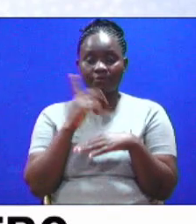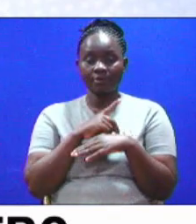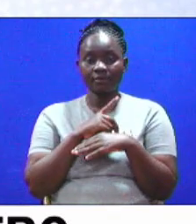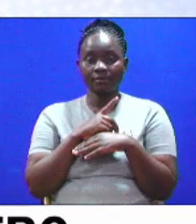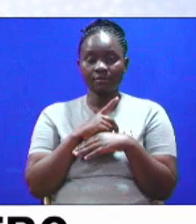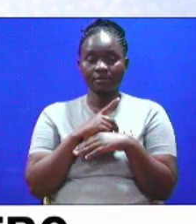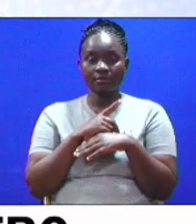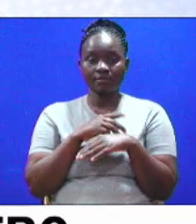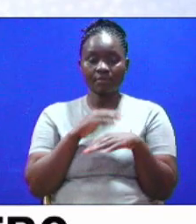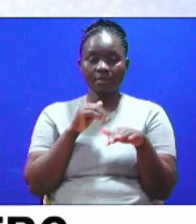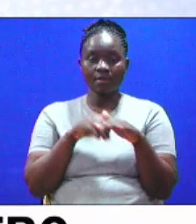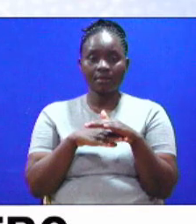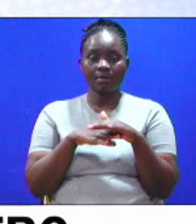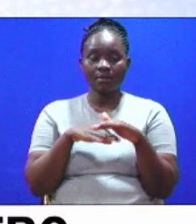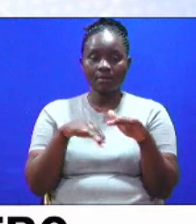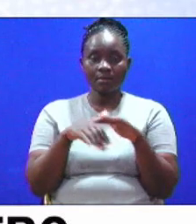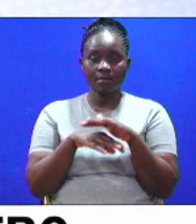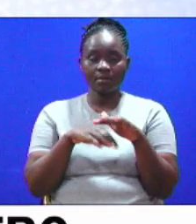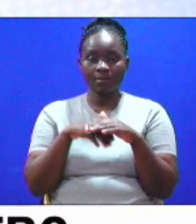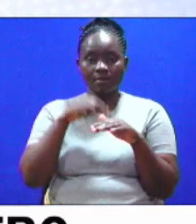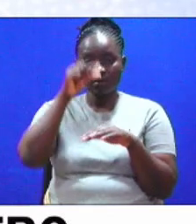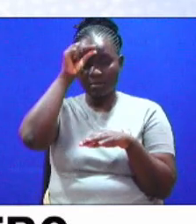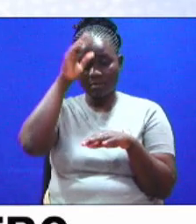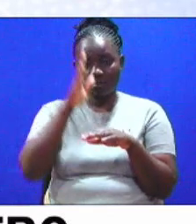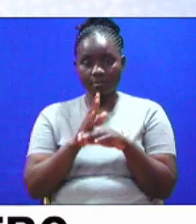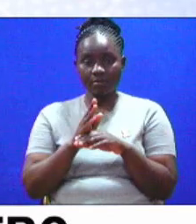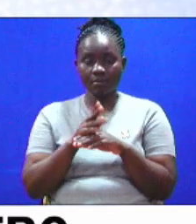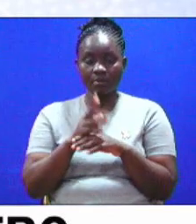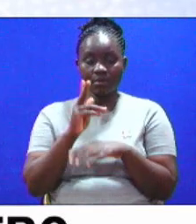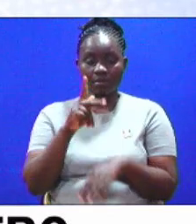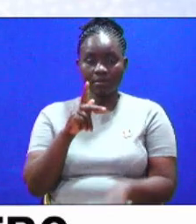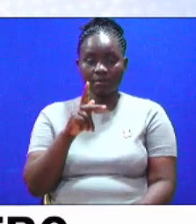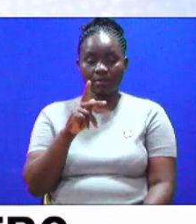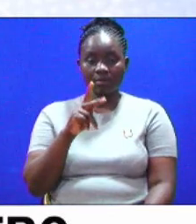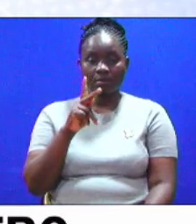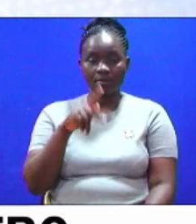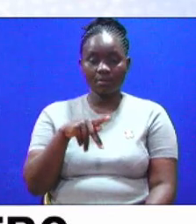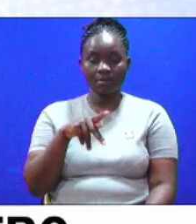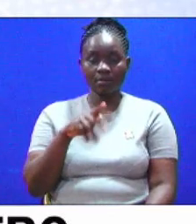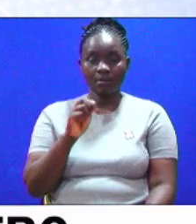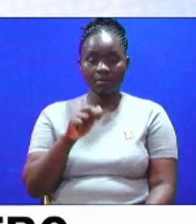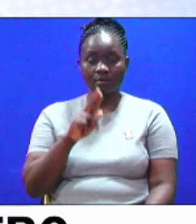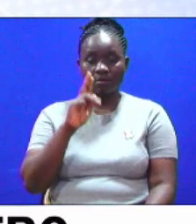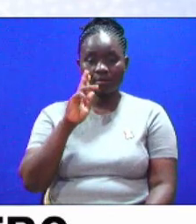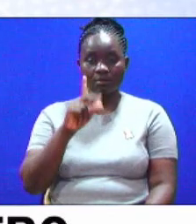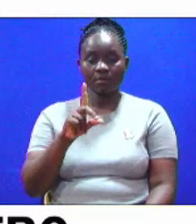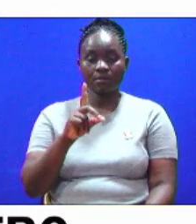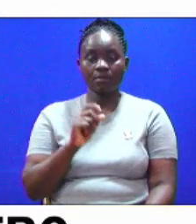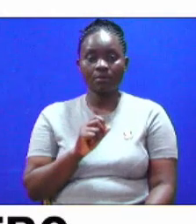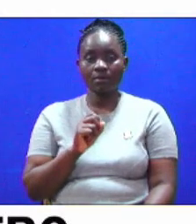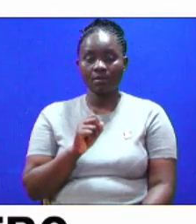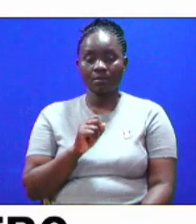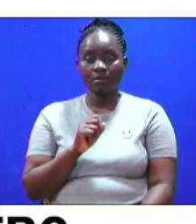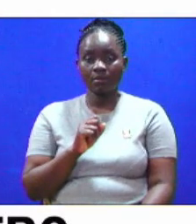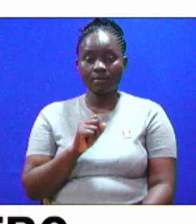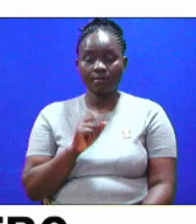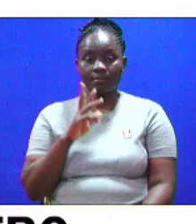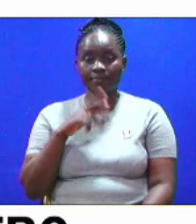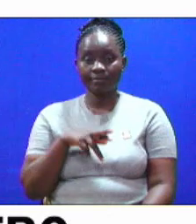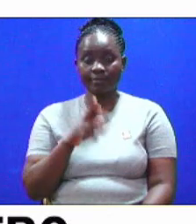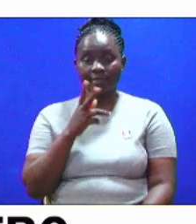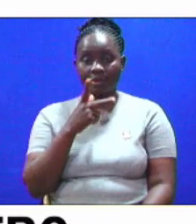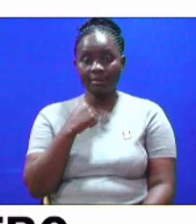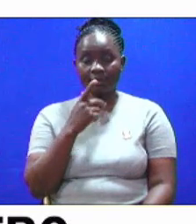yobotineli umo governor we county ya Kisi Paul Simba Arati. Kepale iwa kati ya banga